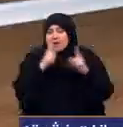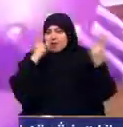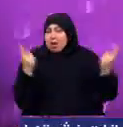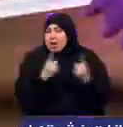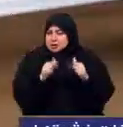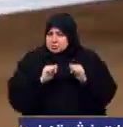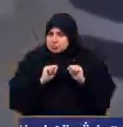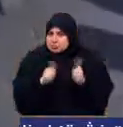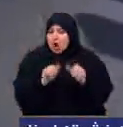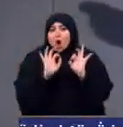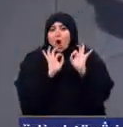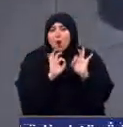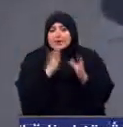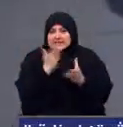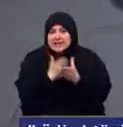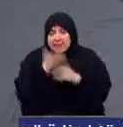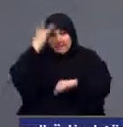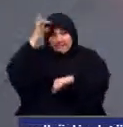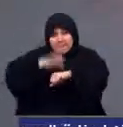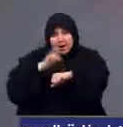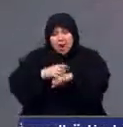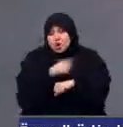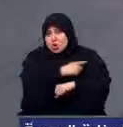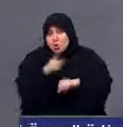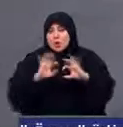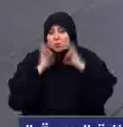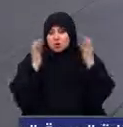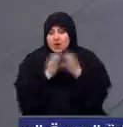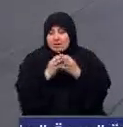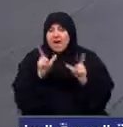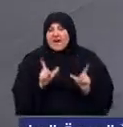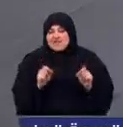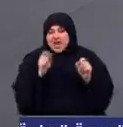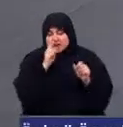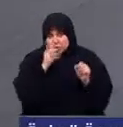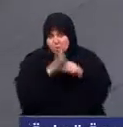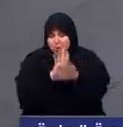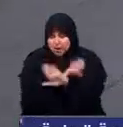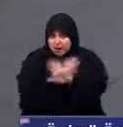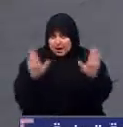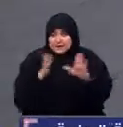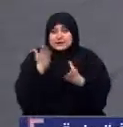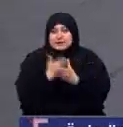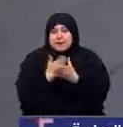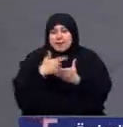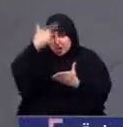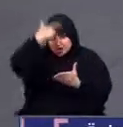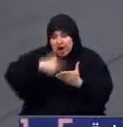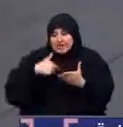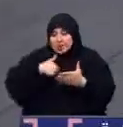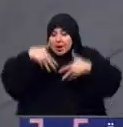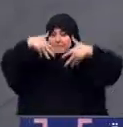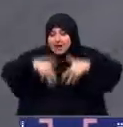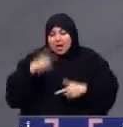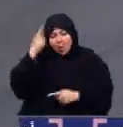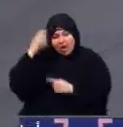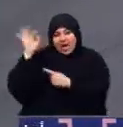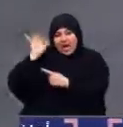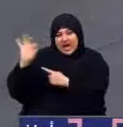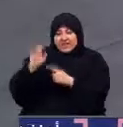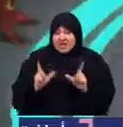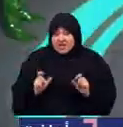طبيعي، بحيث يصاب معظم أفراد المجتمع بالفيروس، وبالتالي تتعرف أجهزتهم المناعية على الفيروس